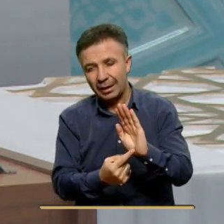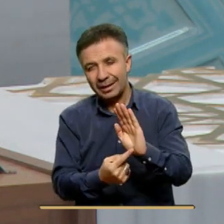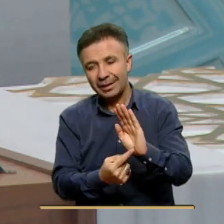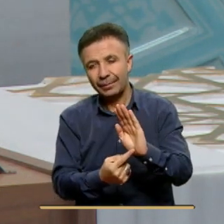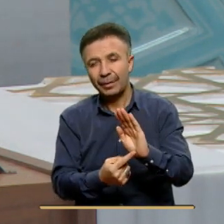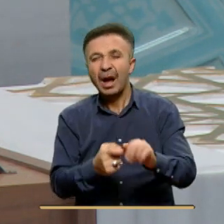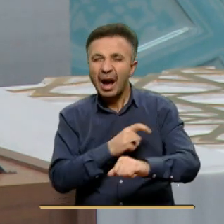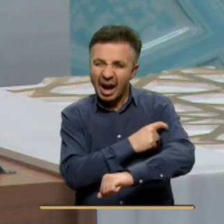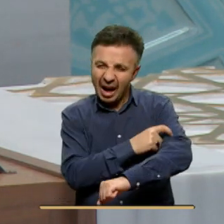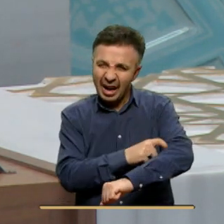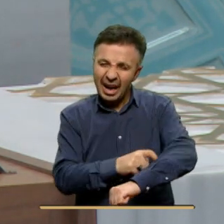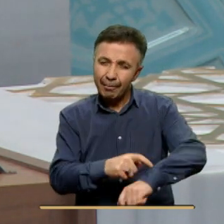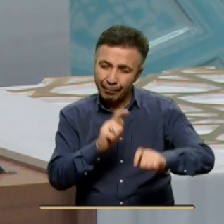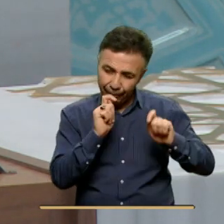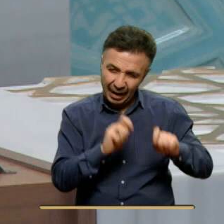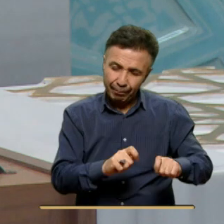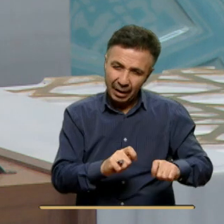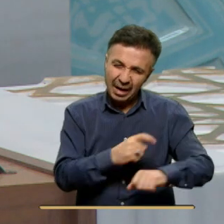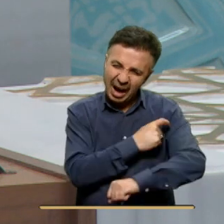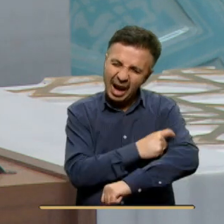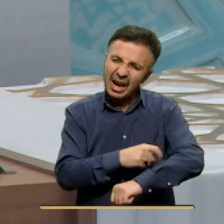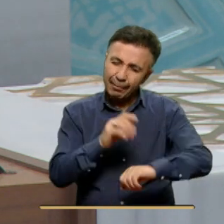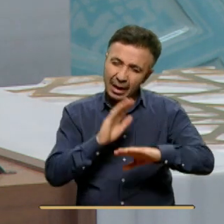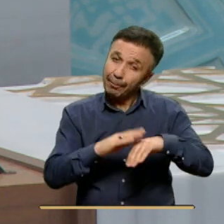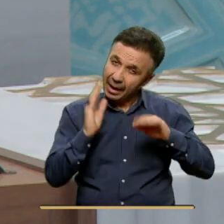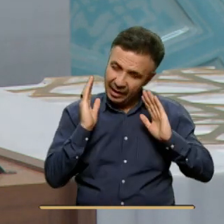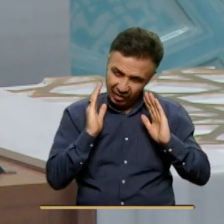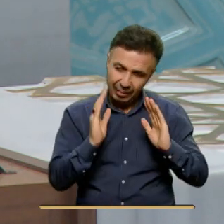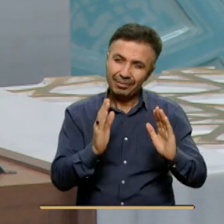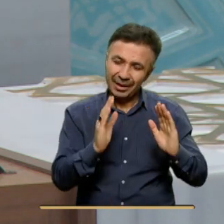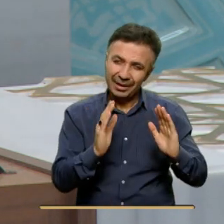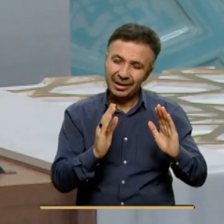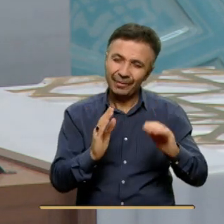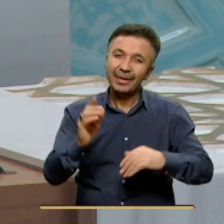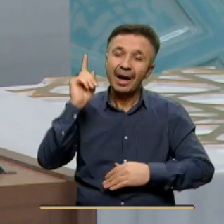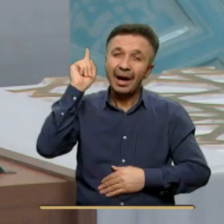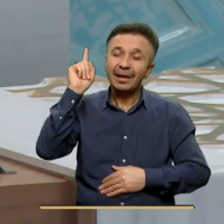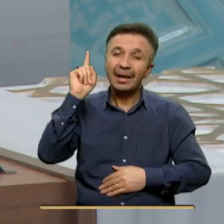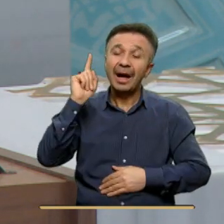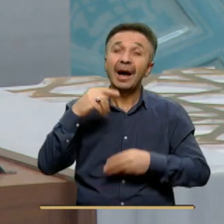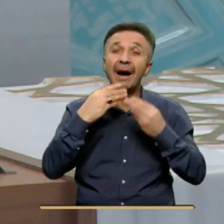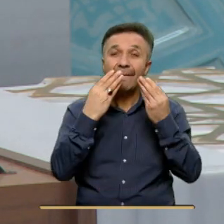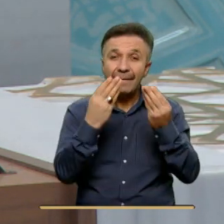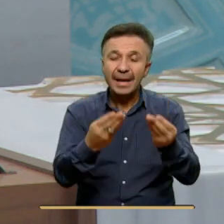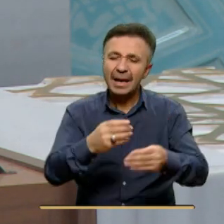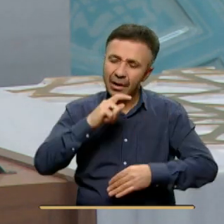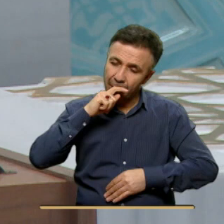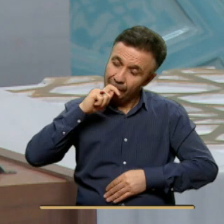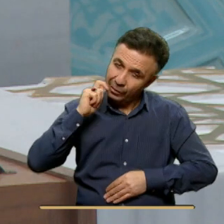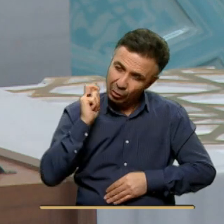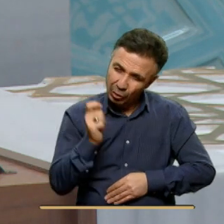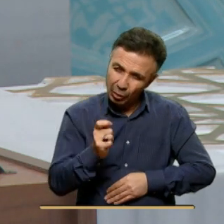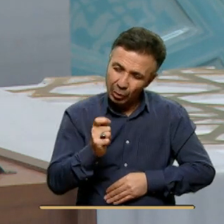bulaşmak ve haramda ısrar etmek ise Allah'a verilen sözü göz